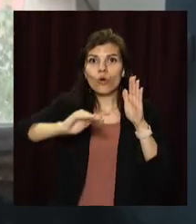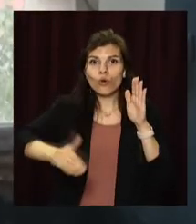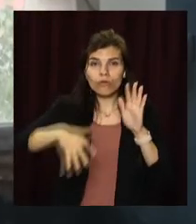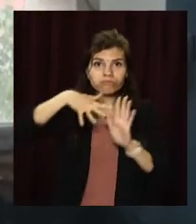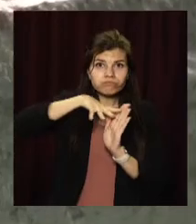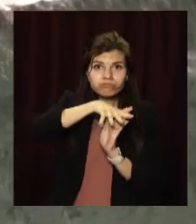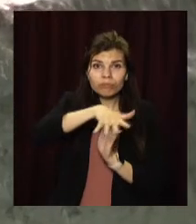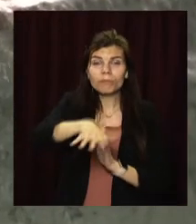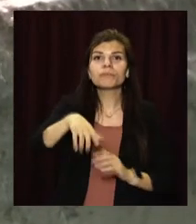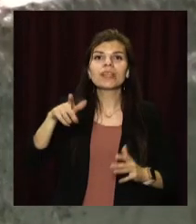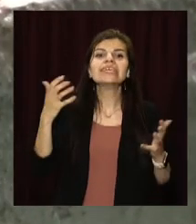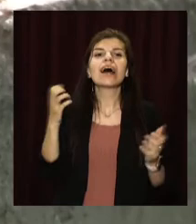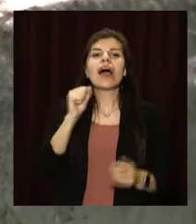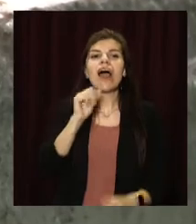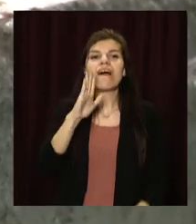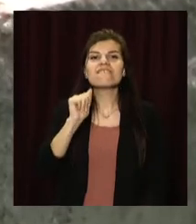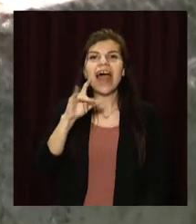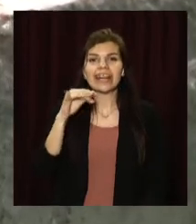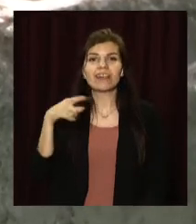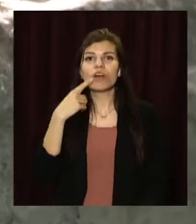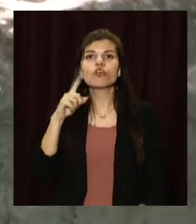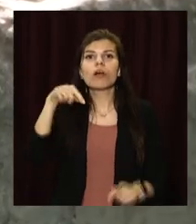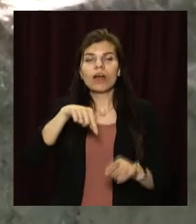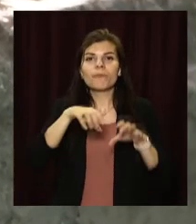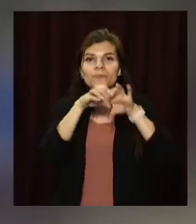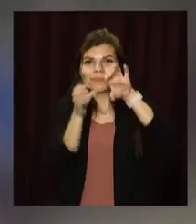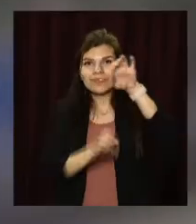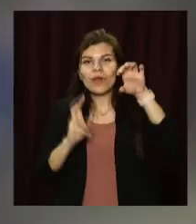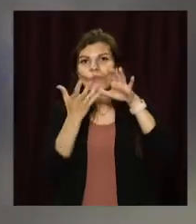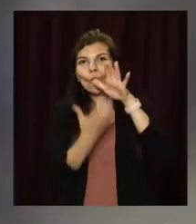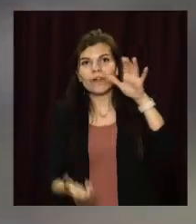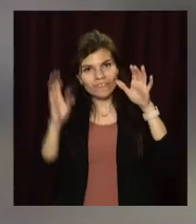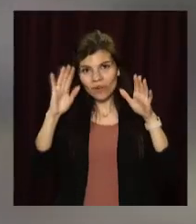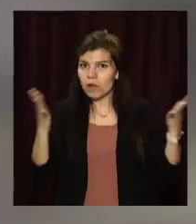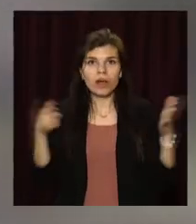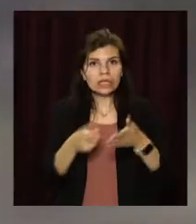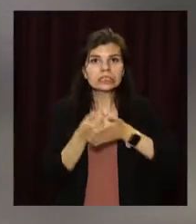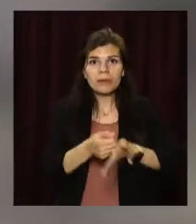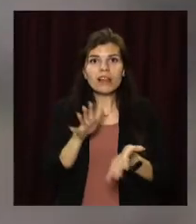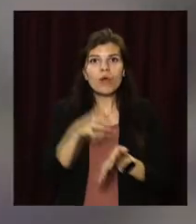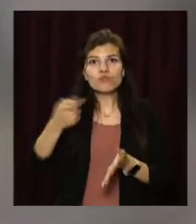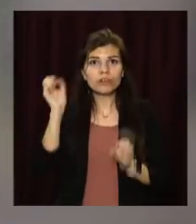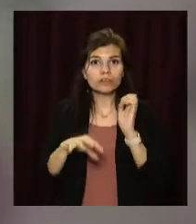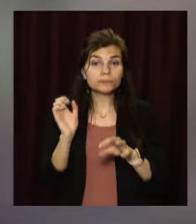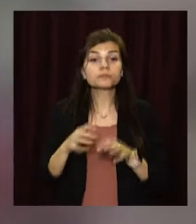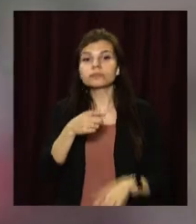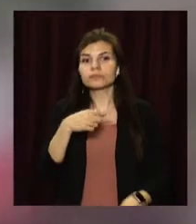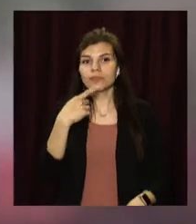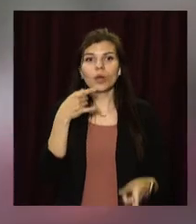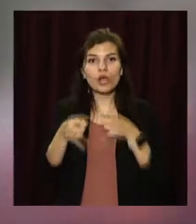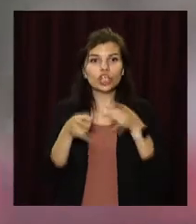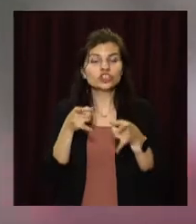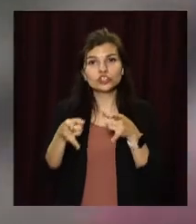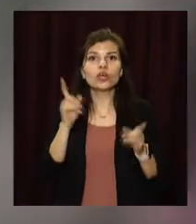Як повідомили аварійники, це сталося через забиту ливнівку. А от по вулиці Білостоцького, діляться дніпряни в